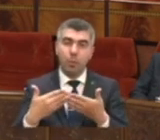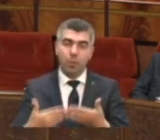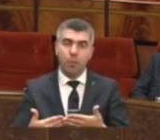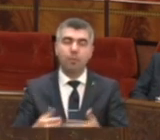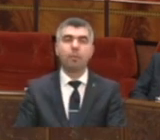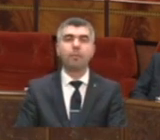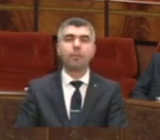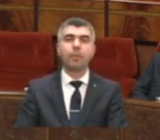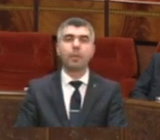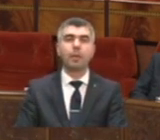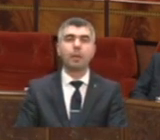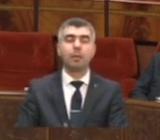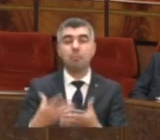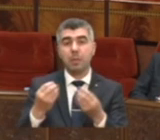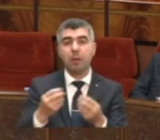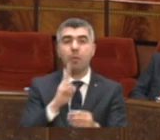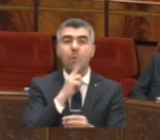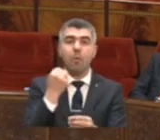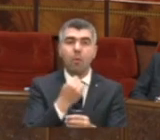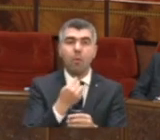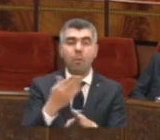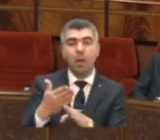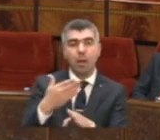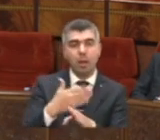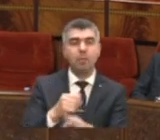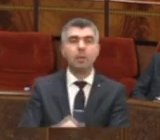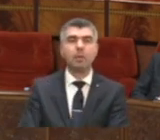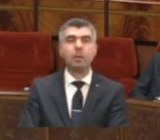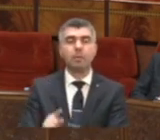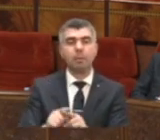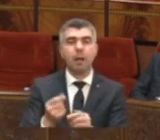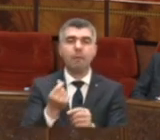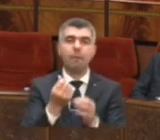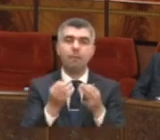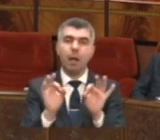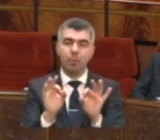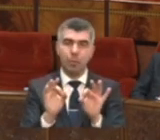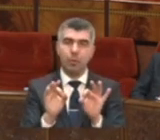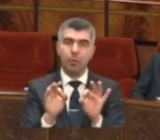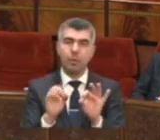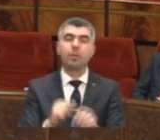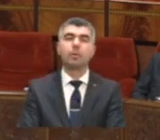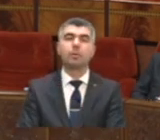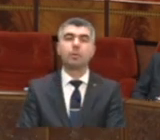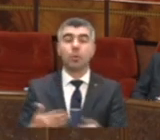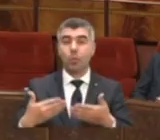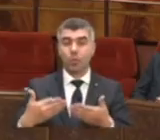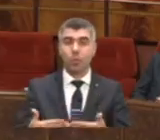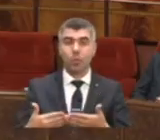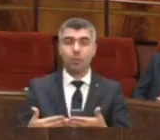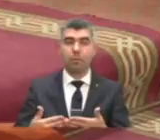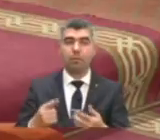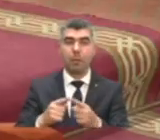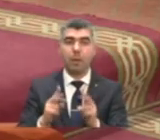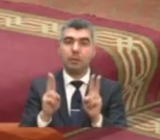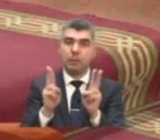النهار قرروا الحكومات السابقه باش بلا ما نجبدوا الاسماء ان تكون لا غراتويتي اللي خرجت اليوم ان اليوم مراكز استقبال